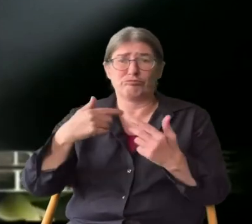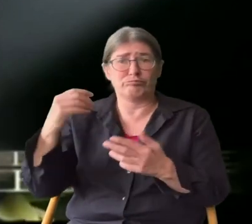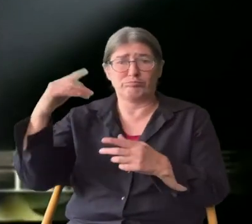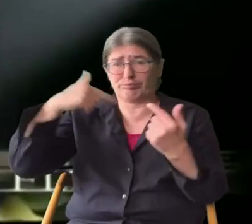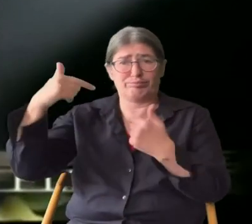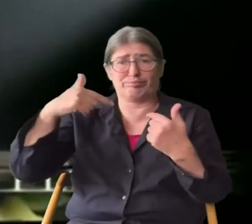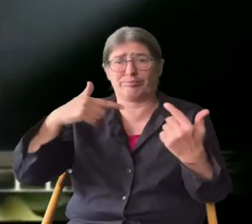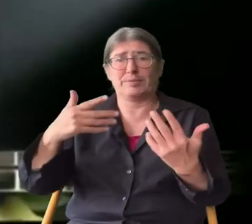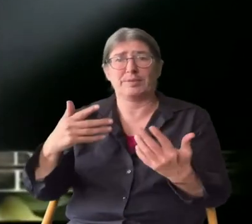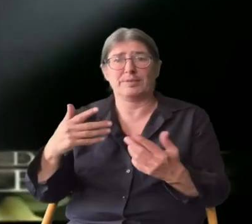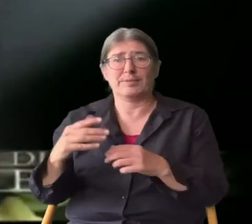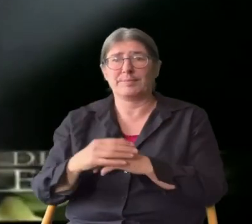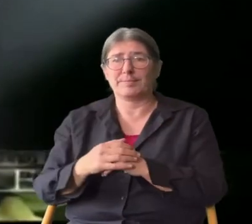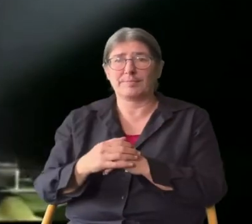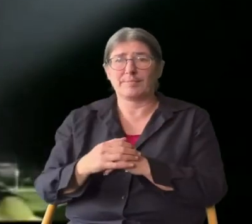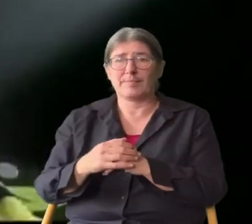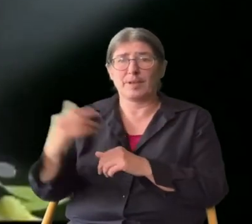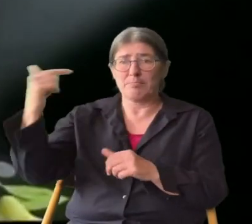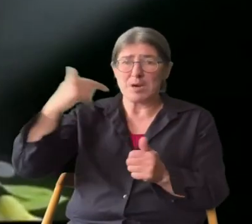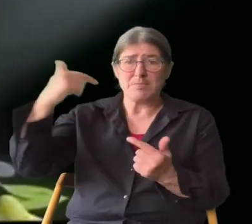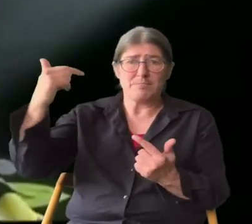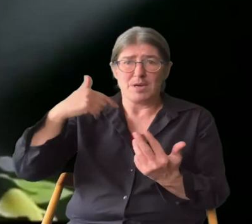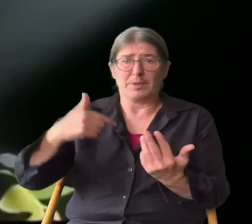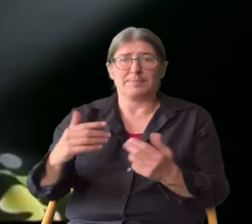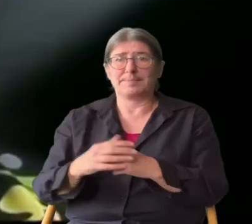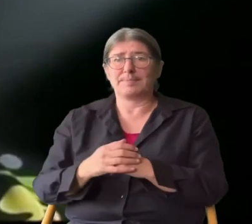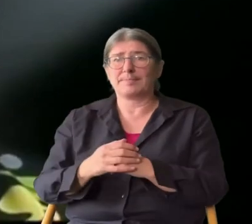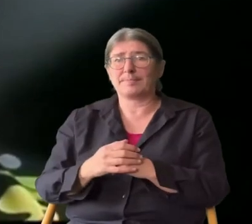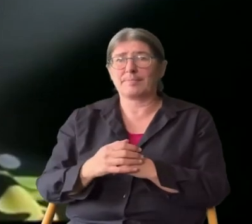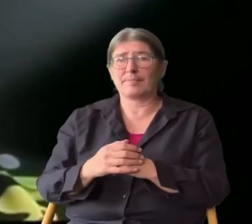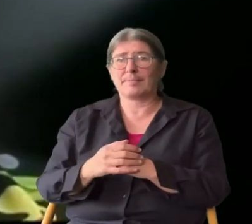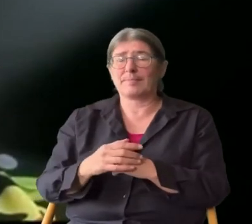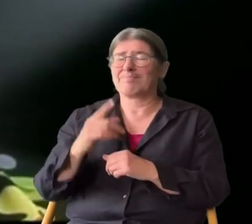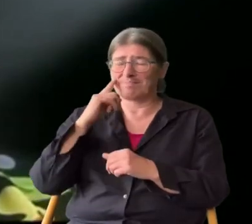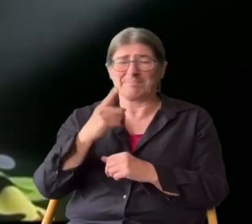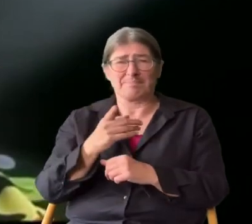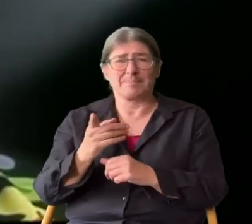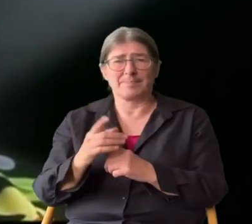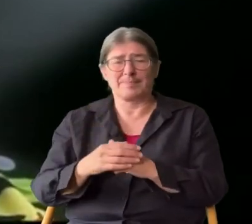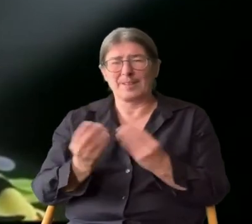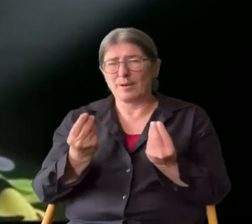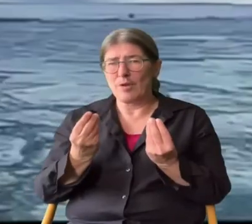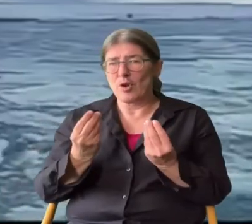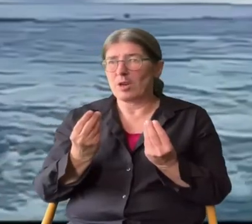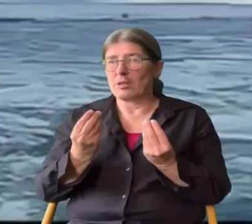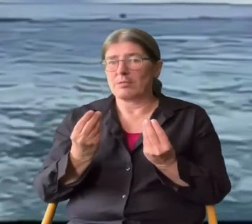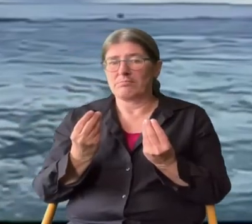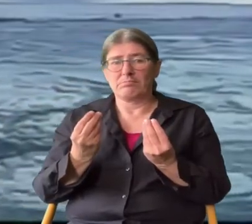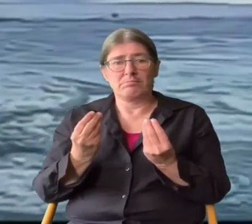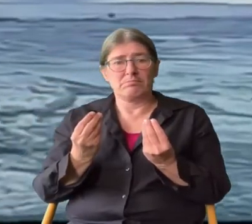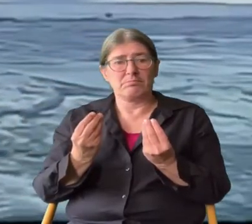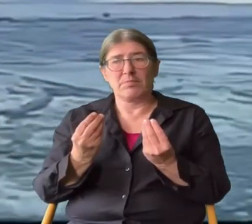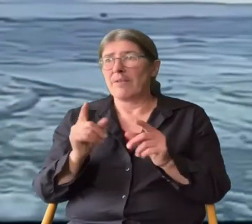dann zwischen die Menschen aufgeschossen. Und wissen Sie mal, man hatte so das Gefühl, man fährt